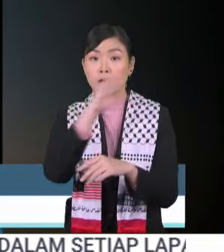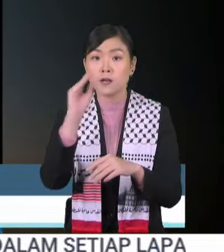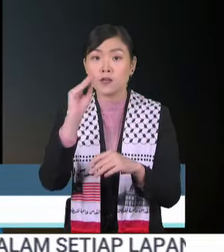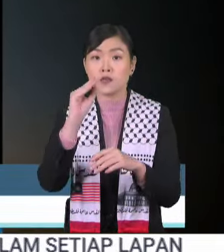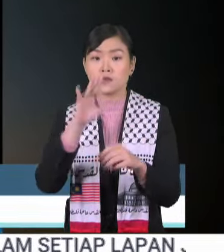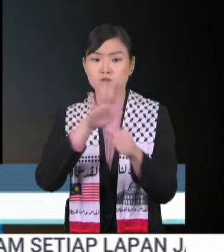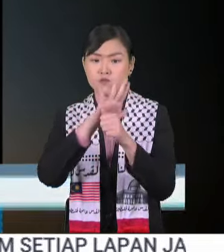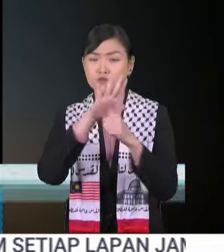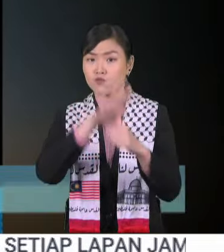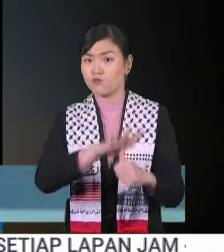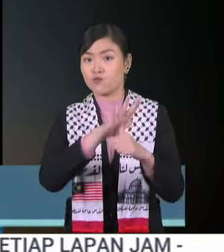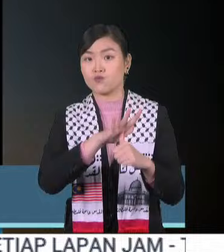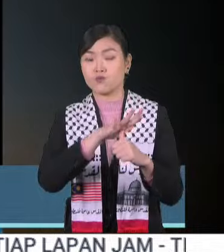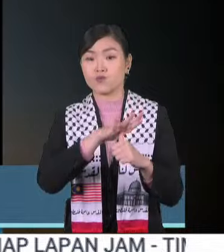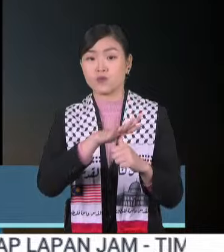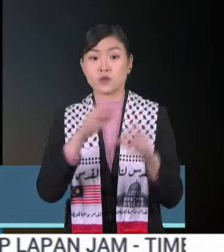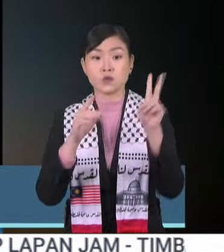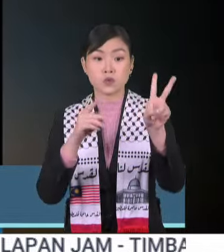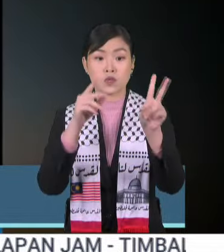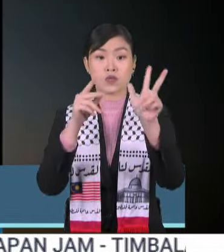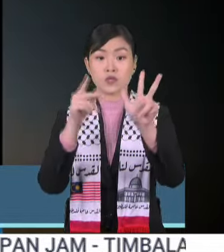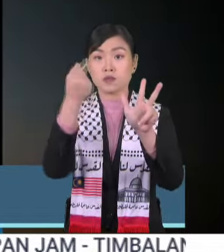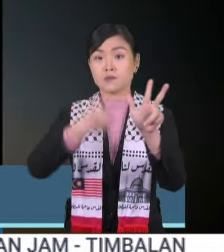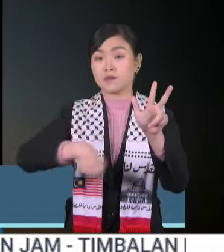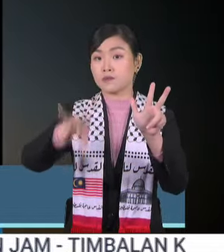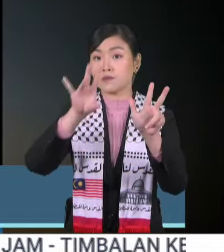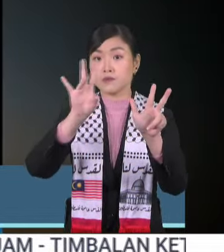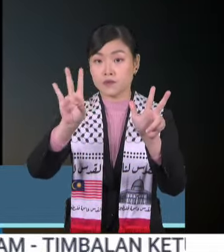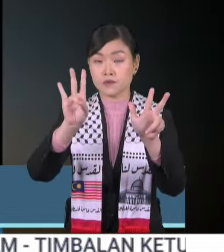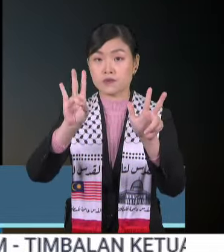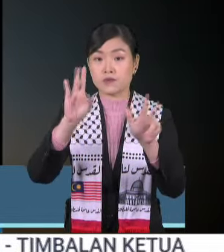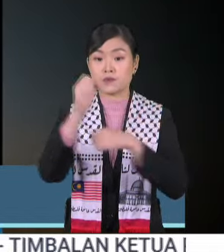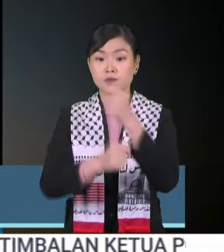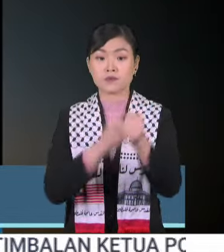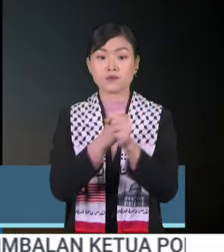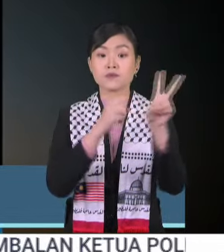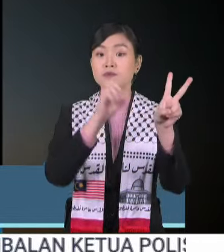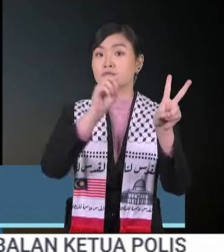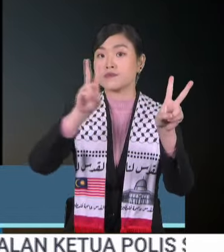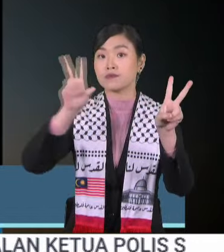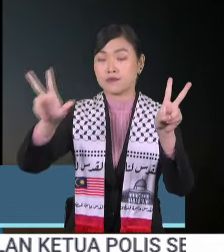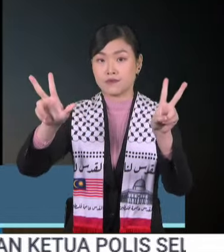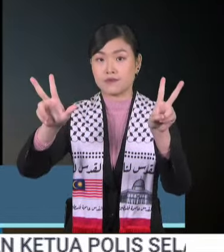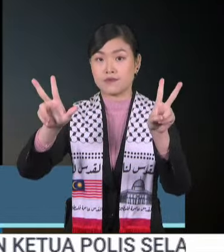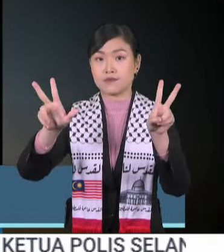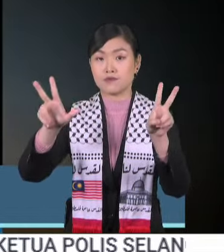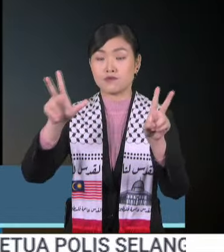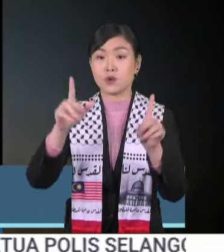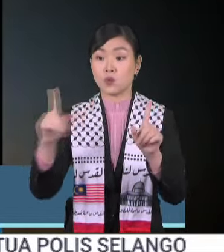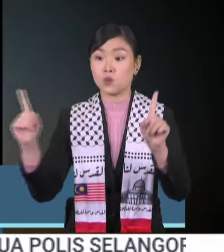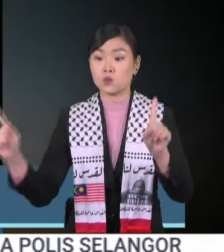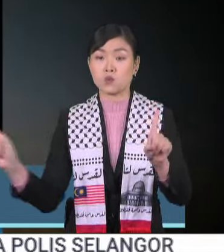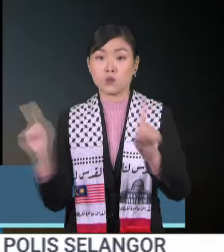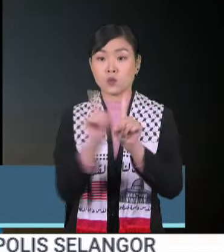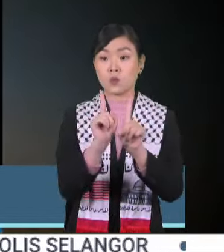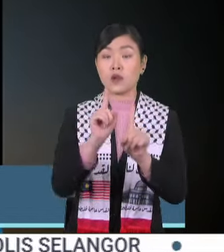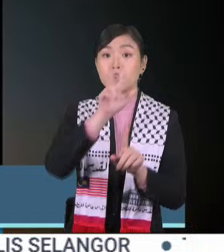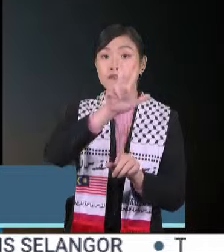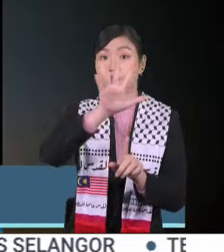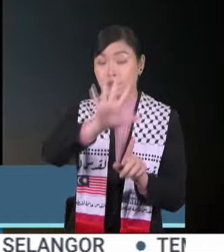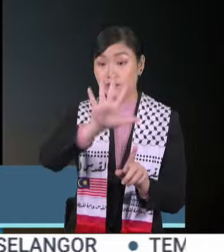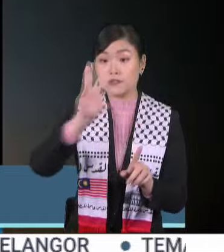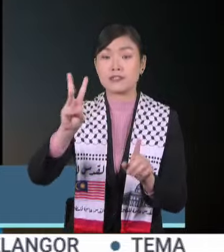presiday on 23 July 20 2023 along with 56 other countries